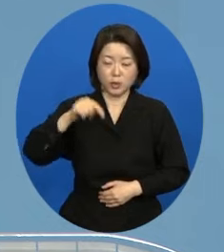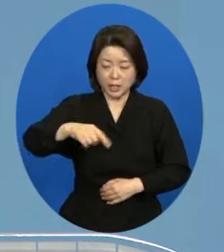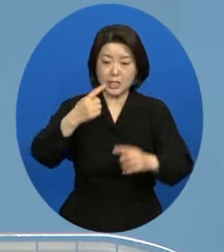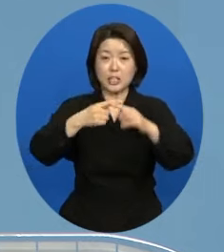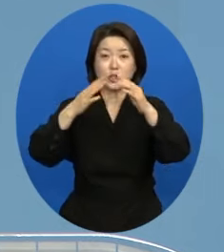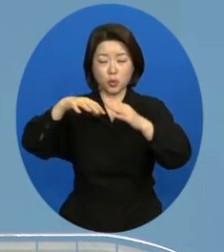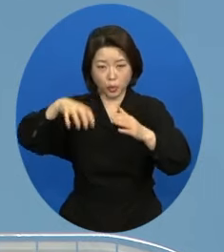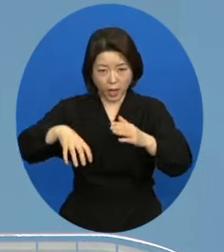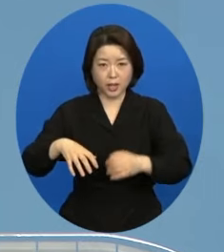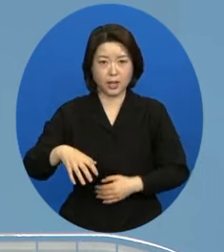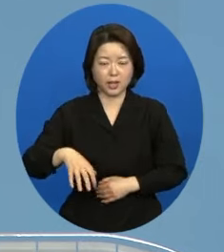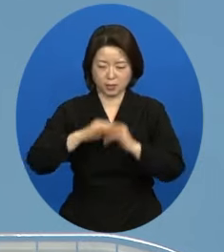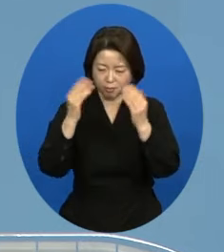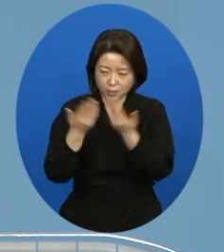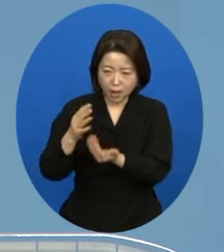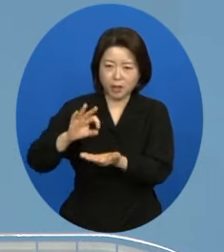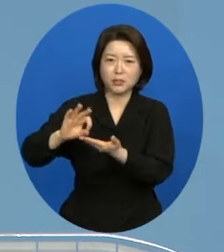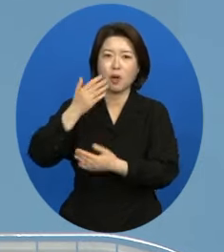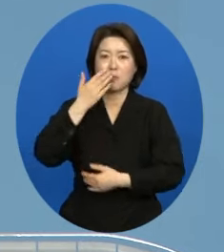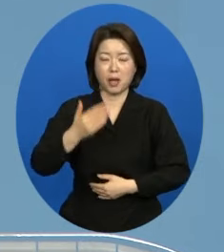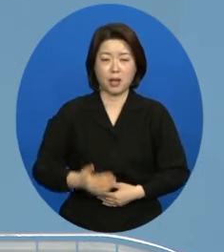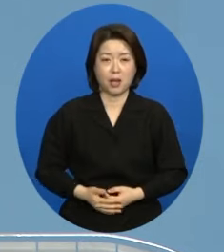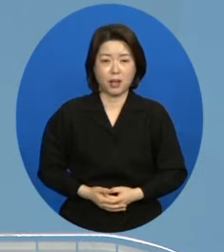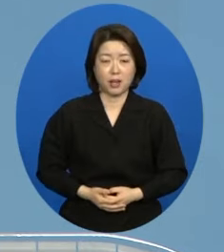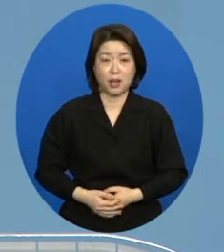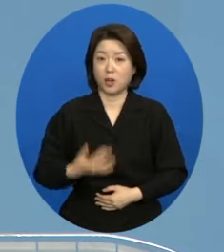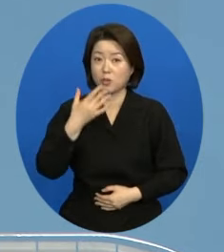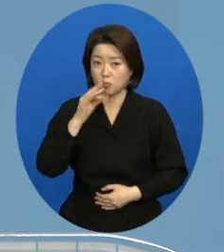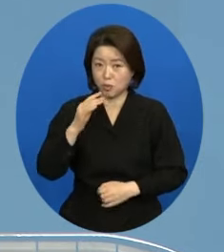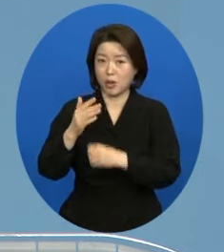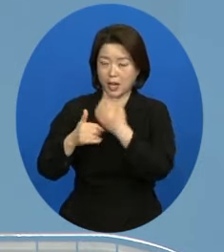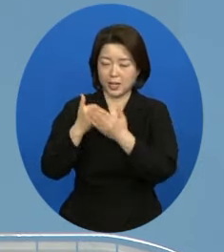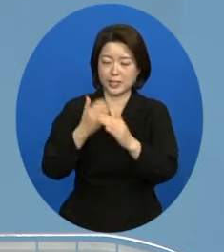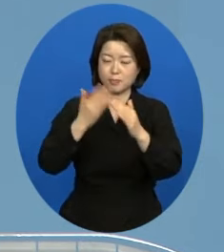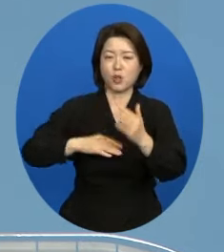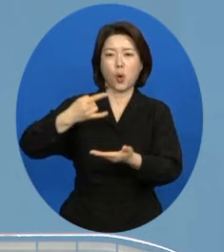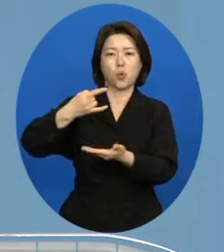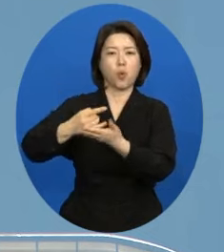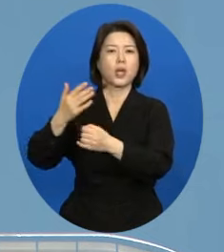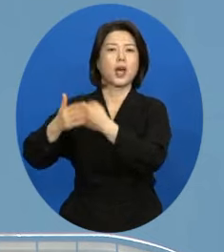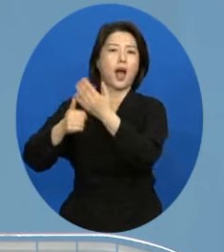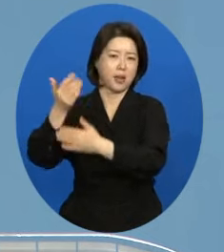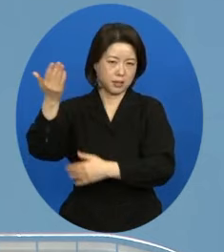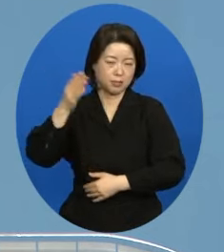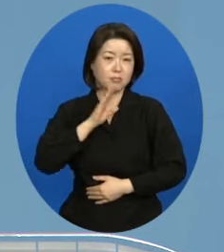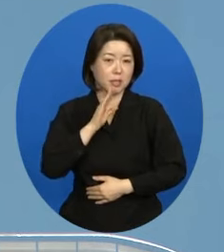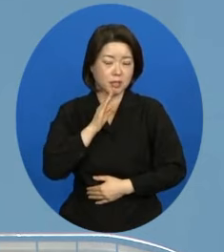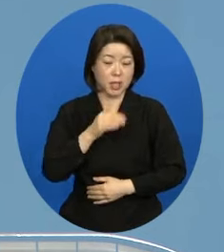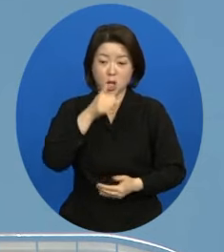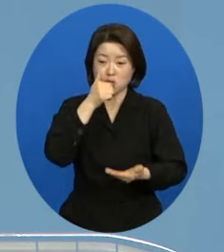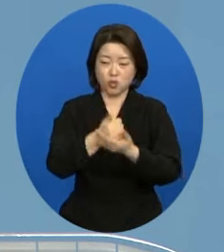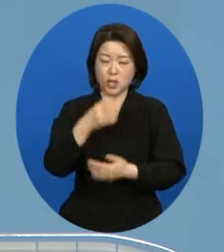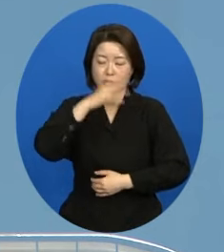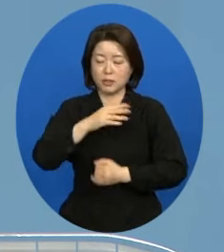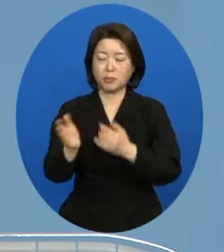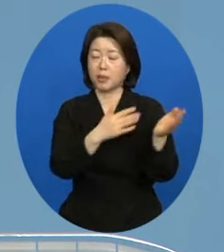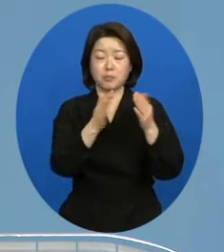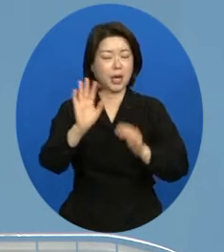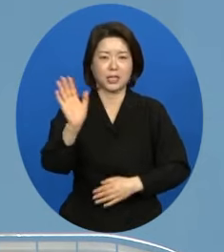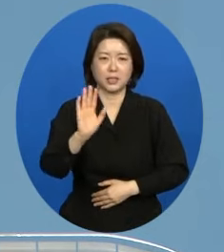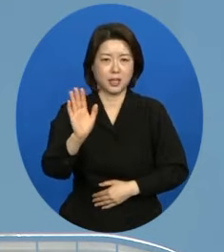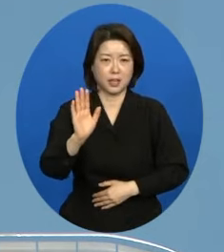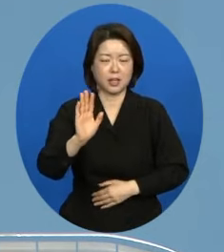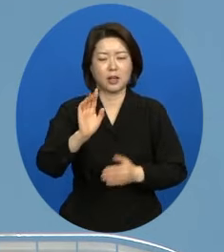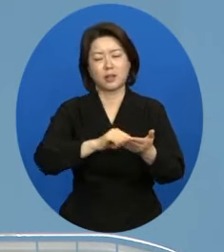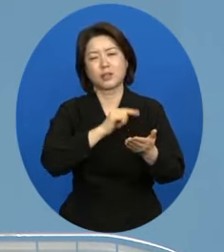교회에도 적용이 되는 거예요 물론 하나님 공의의 하나님이십니다 그래서 여러분 죄를 그냥 넘어가지는 않으세요